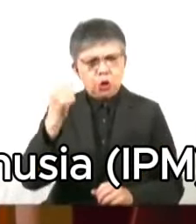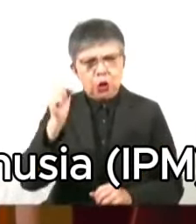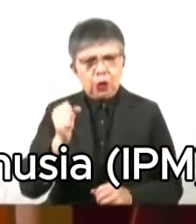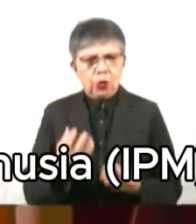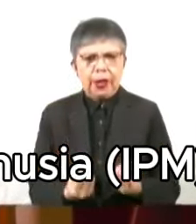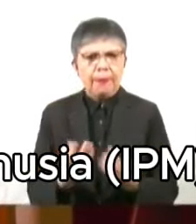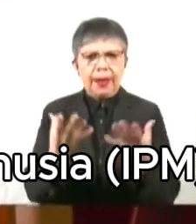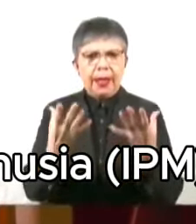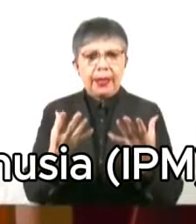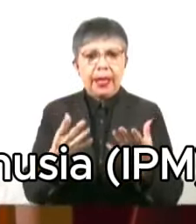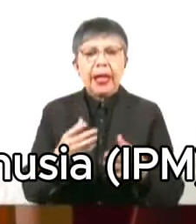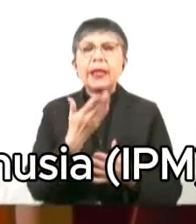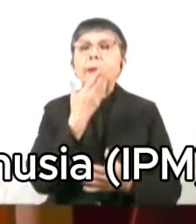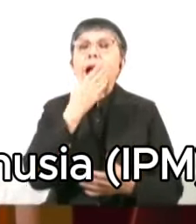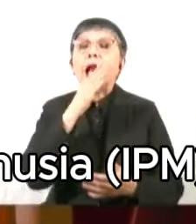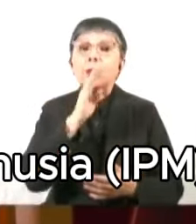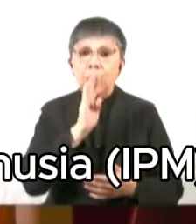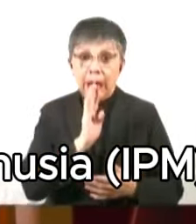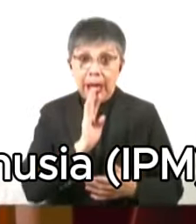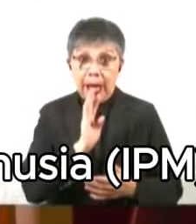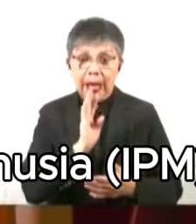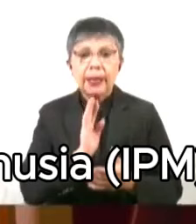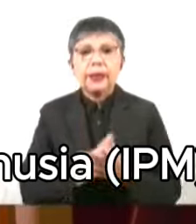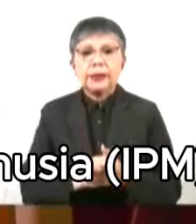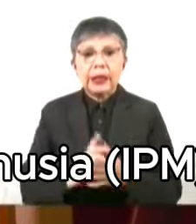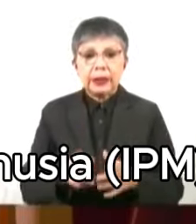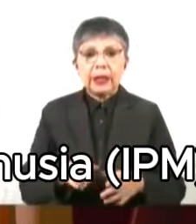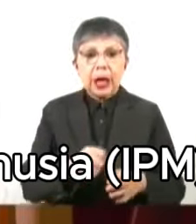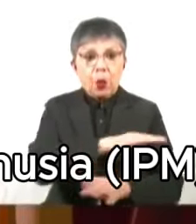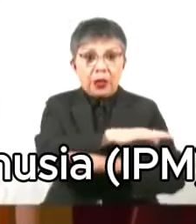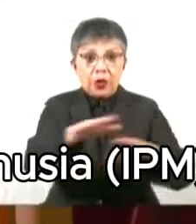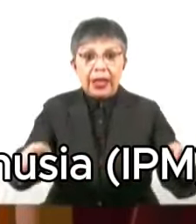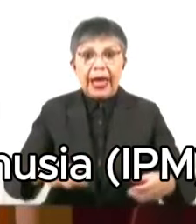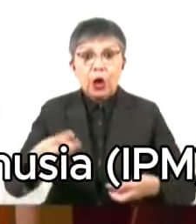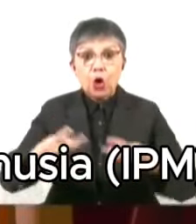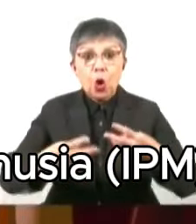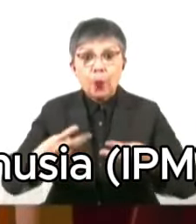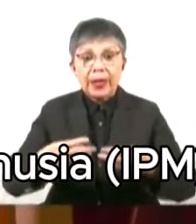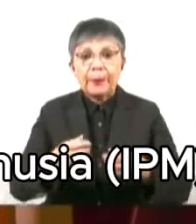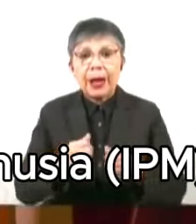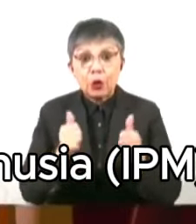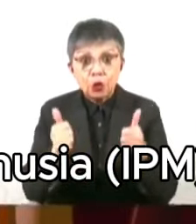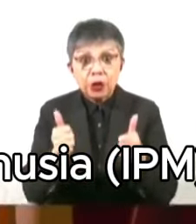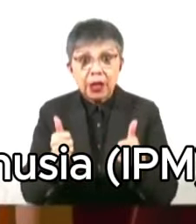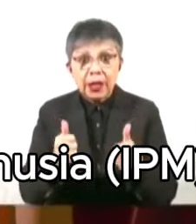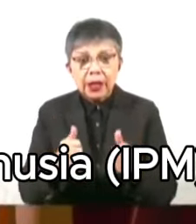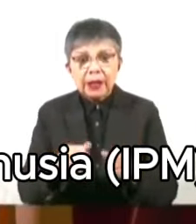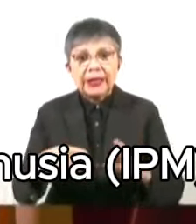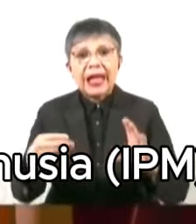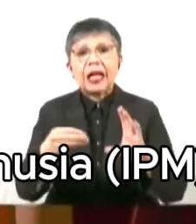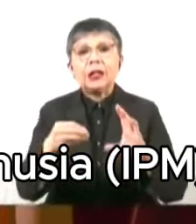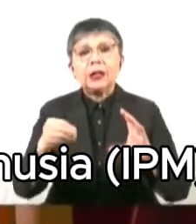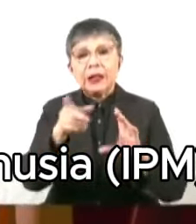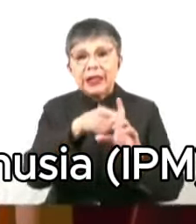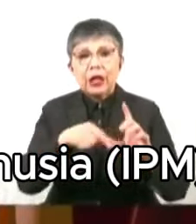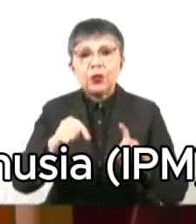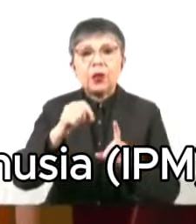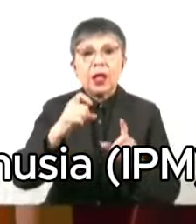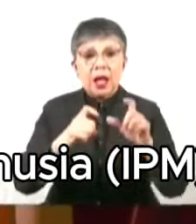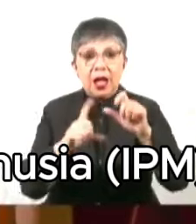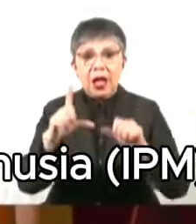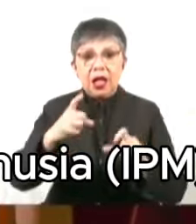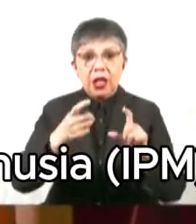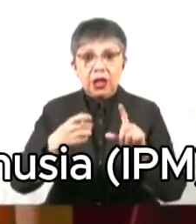dikembangkan tapi alhamdulillah dengan diberikannya kawasan ekonomi khusus yang ada di Tanjung Lesung Insyaallah Banten